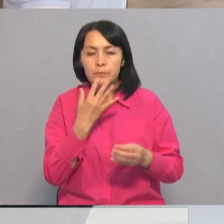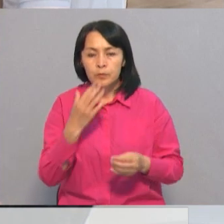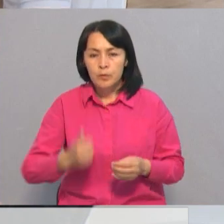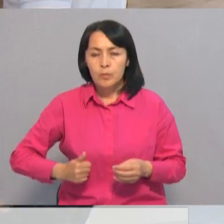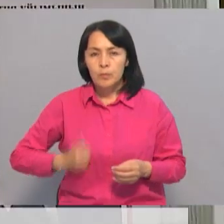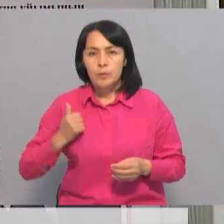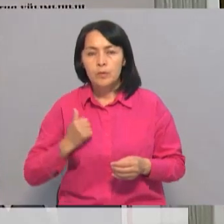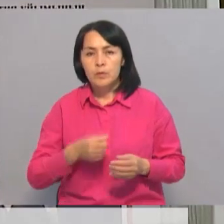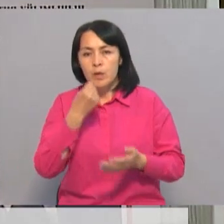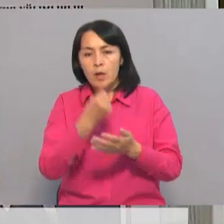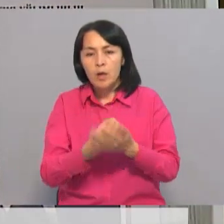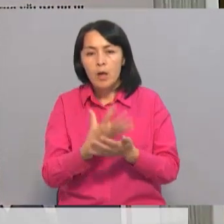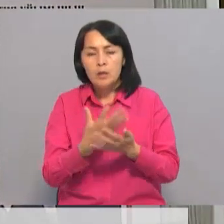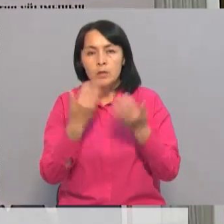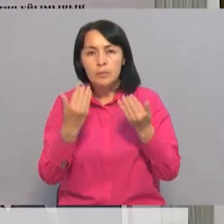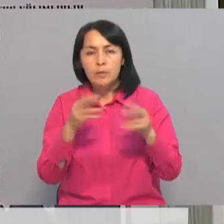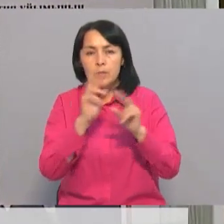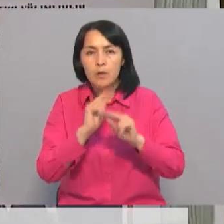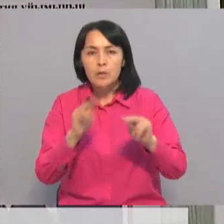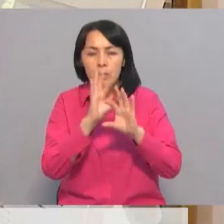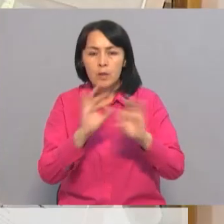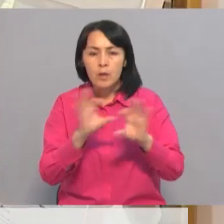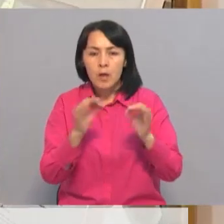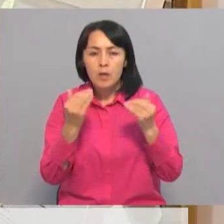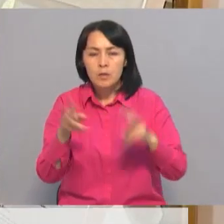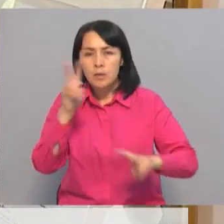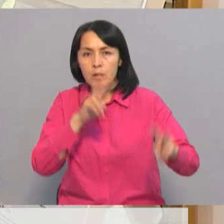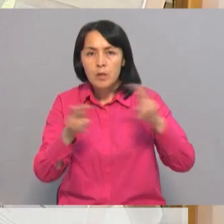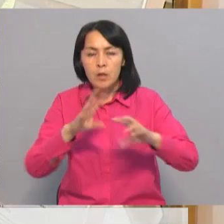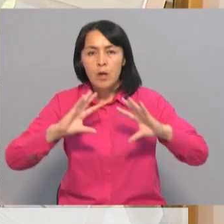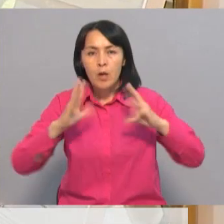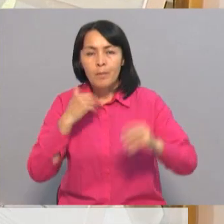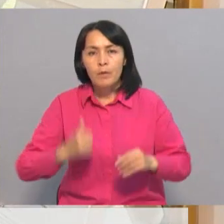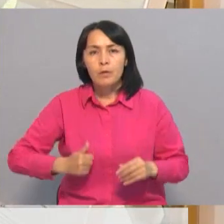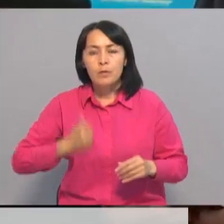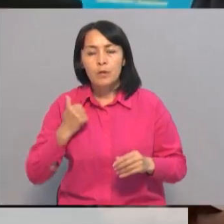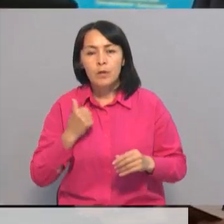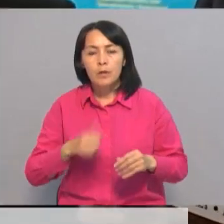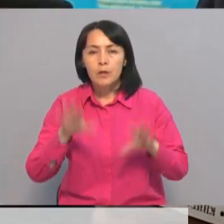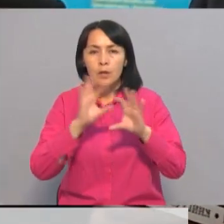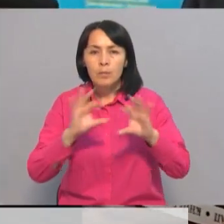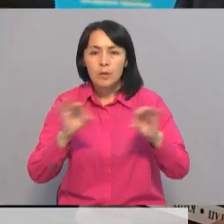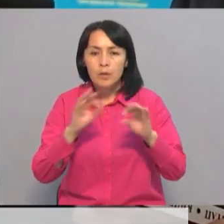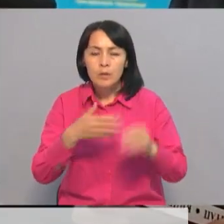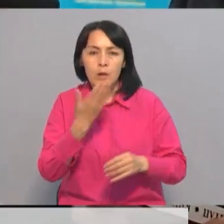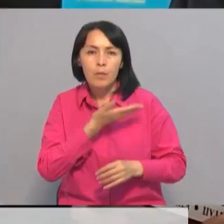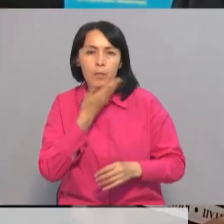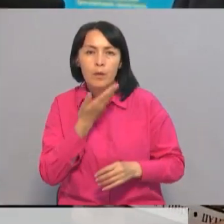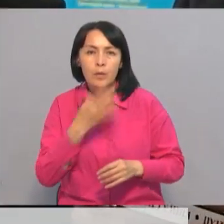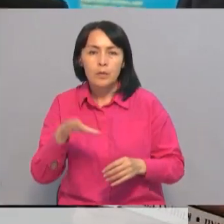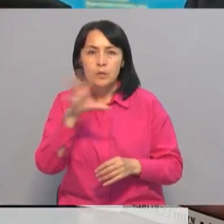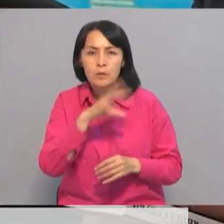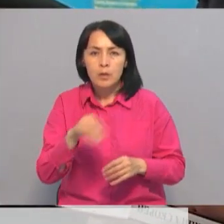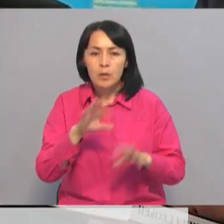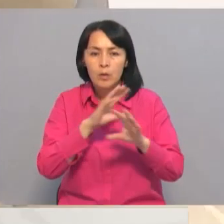патриоттық рухтағы асыл мұрасын үлгі ету және зерделенген зерттеулер әлемінің рухани танымдық бұқаралық сипатын баяндау,